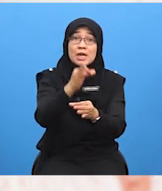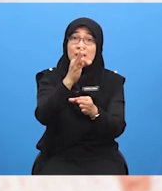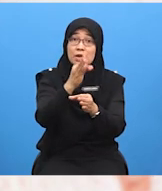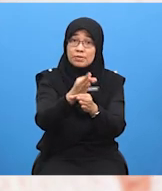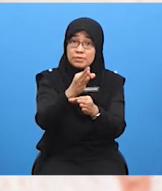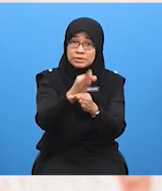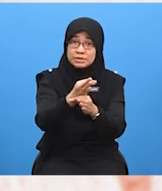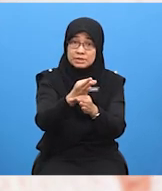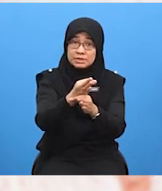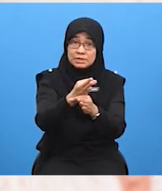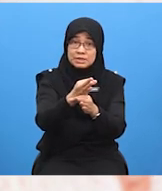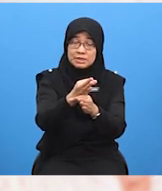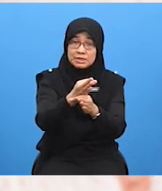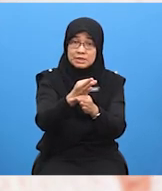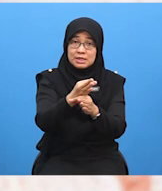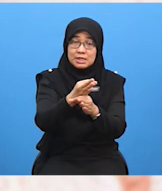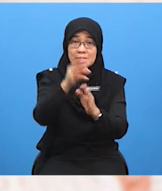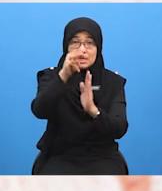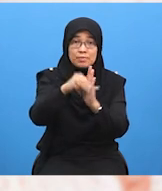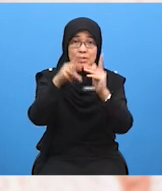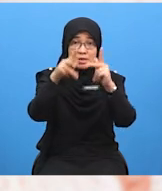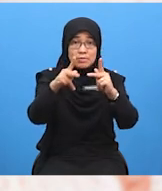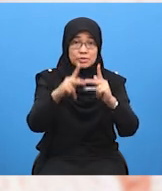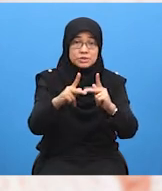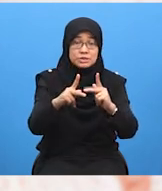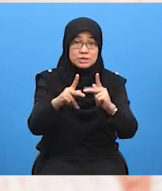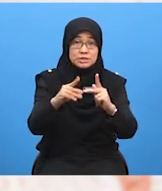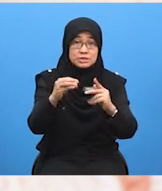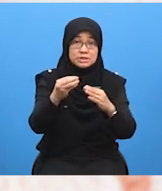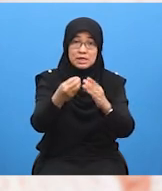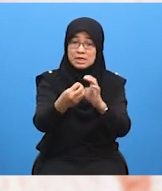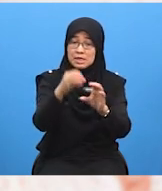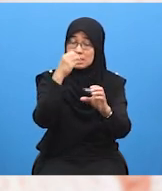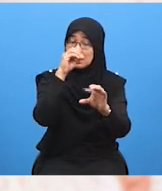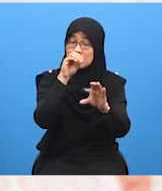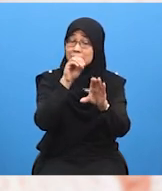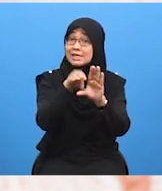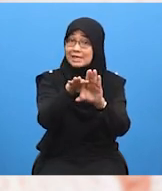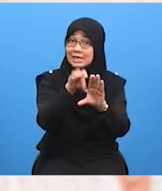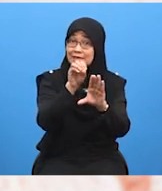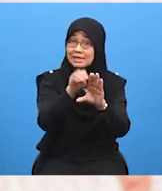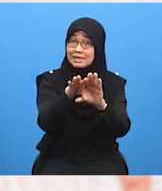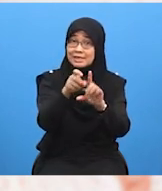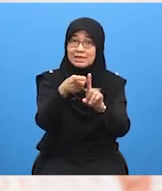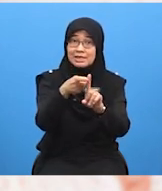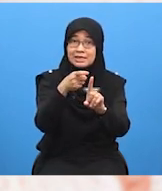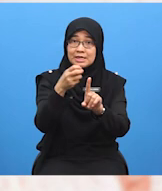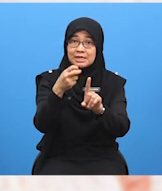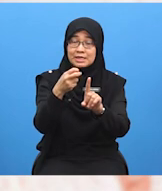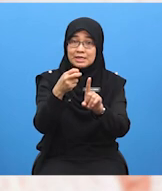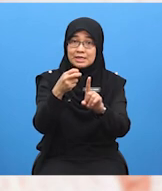Fungsi bahagian pada mikro pengawal adalah memproses data dari peranti input oleh